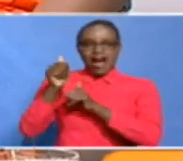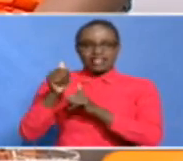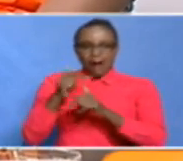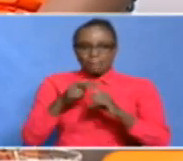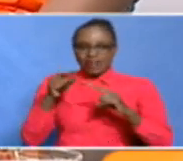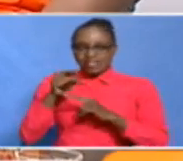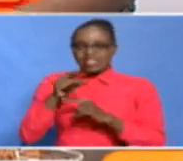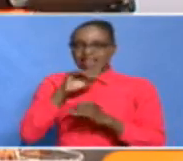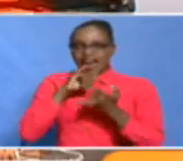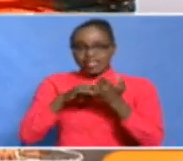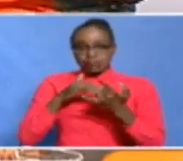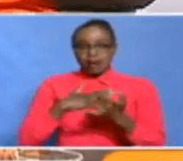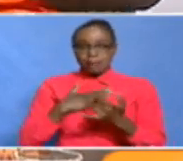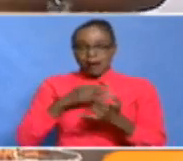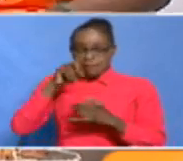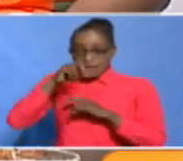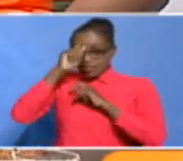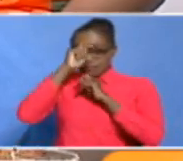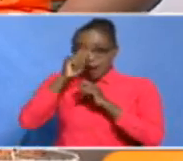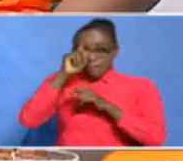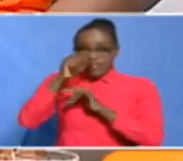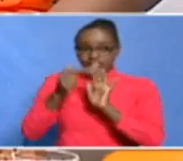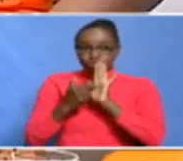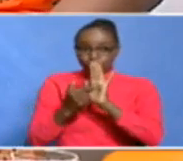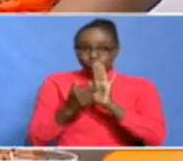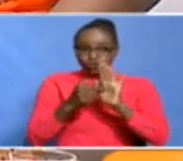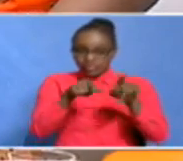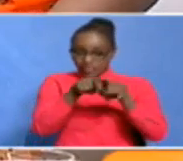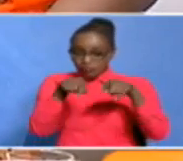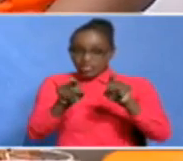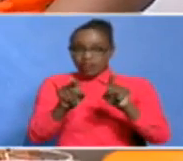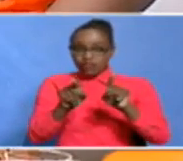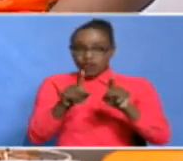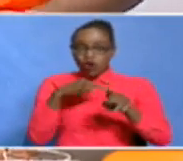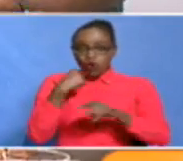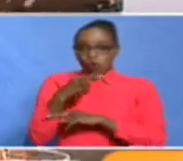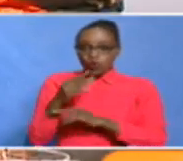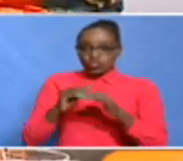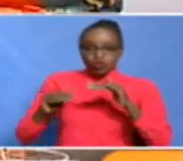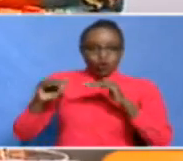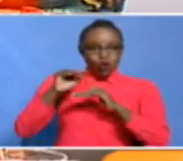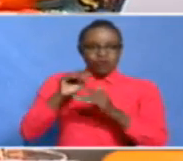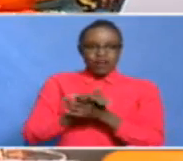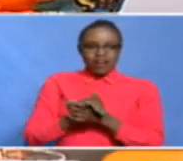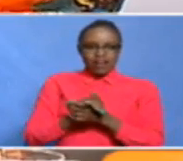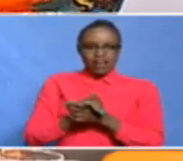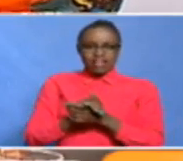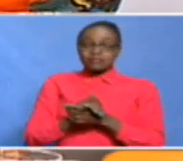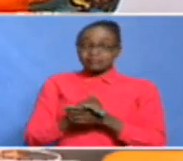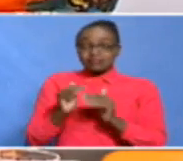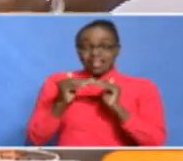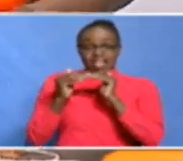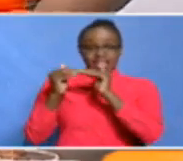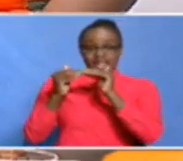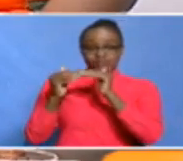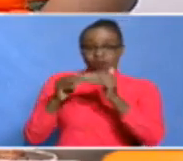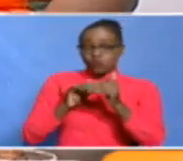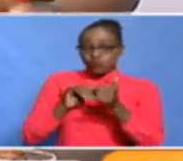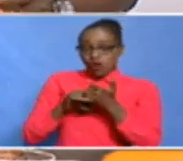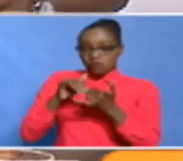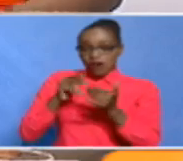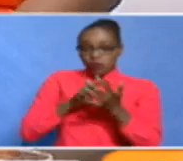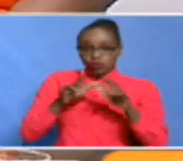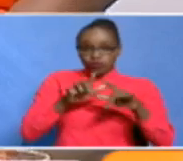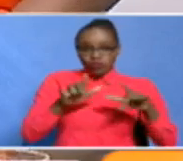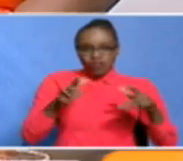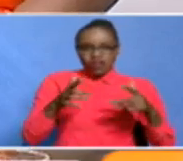huyu ni mume wangu, lazima nimpe heshima yake, lazima nimuoneshe kama ambaye yeye ndio yuko juu. Ndio pale imfika mahali mkeo anataka kununua shamba